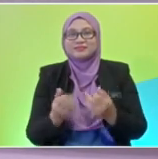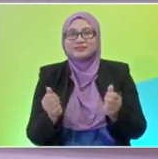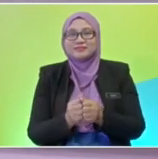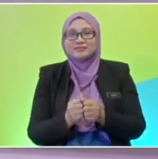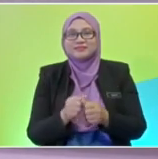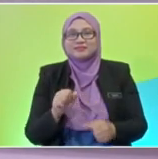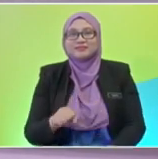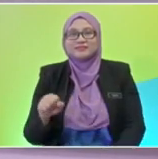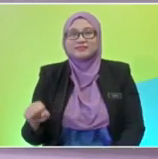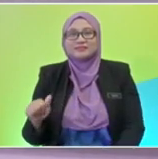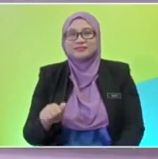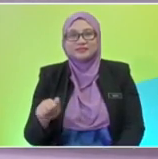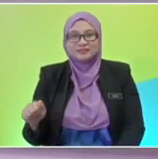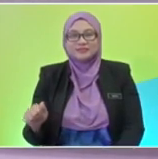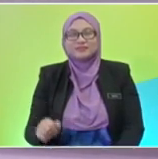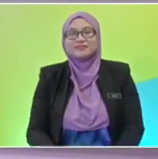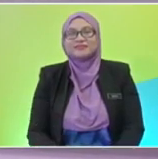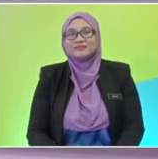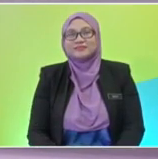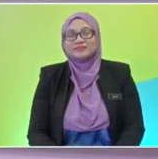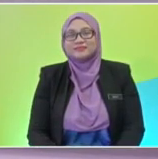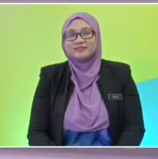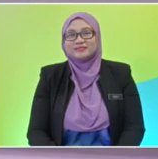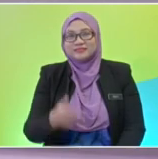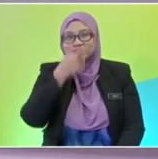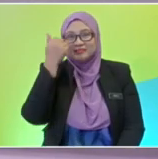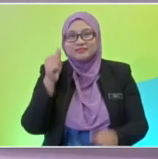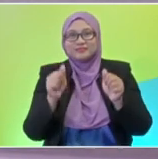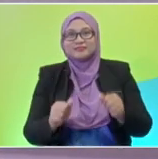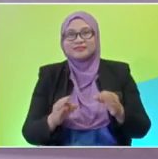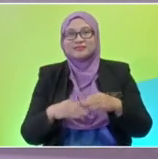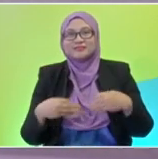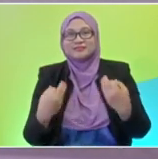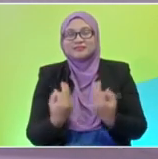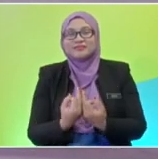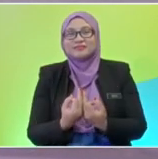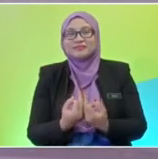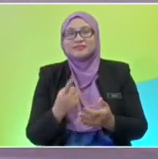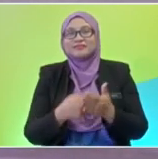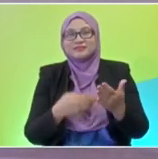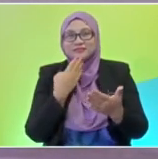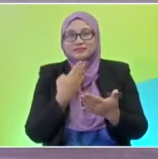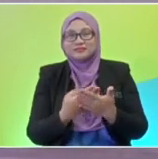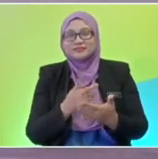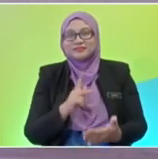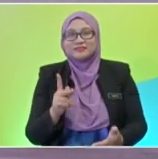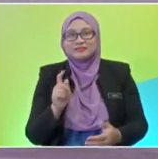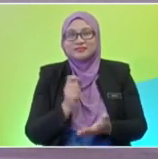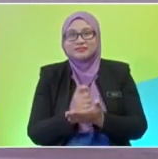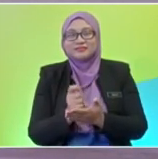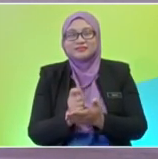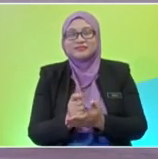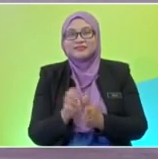yang kita buat kegantung toleransi sebab ahli keluarga Mesti kena tahu apa kebaikan bertoleransi bersama dengan